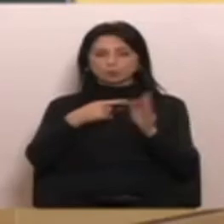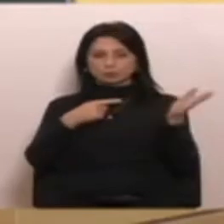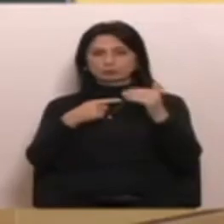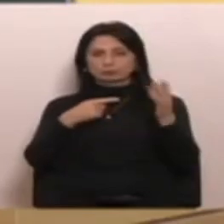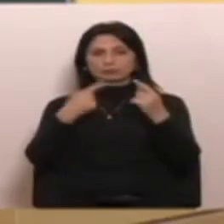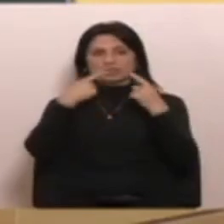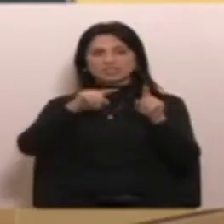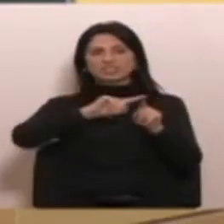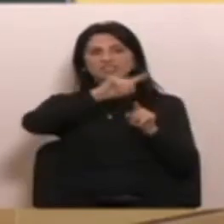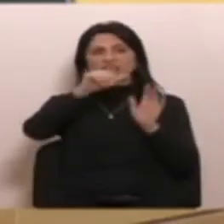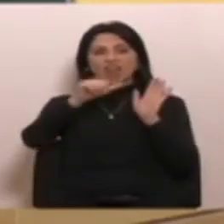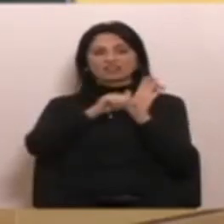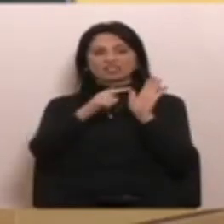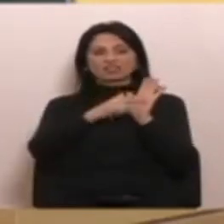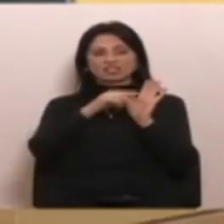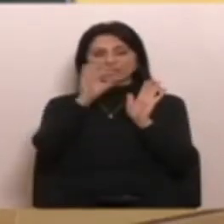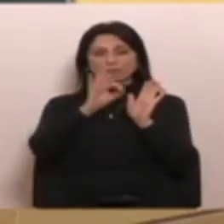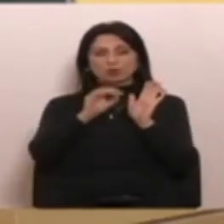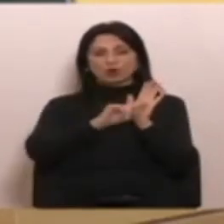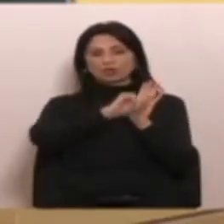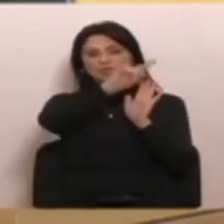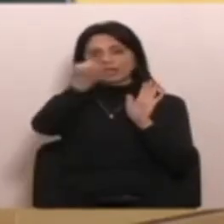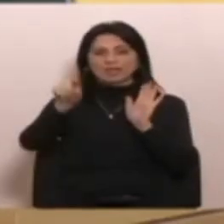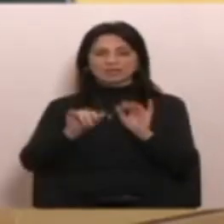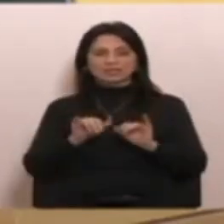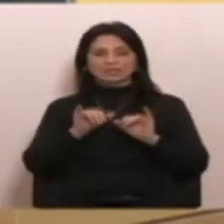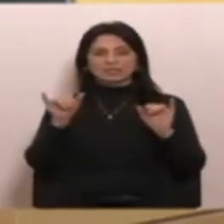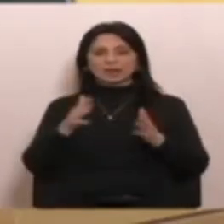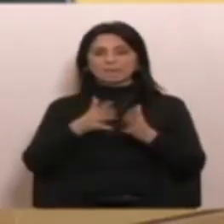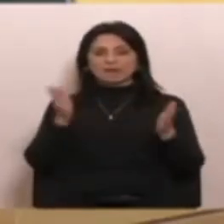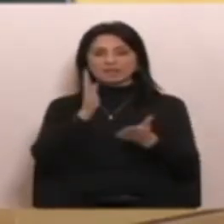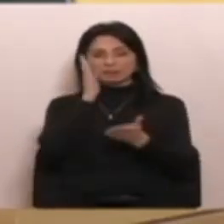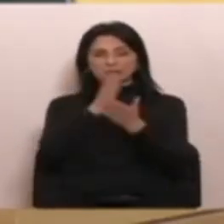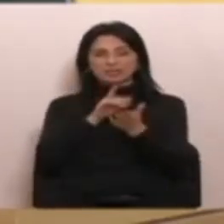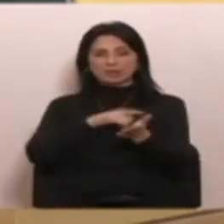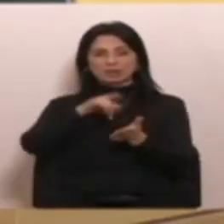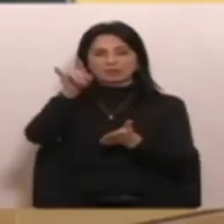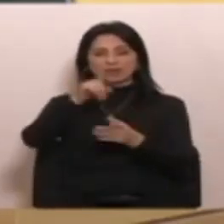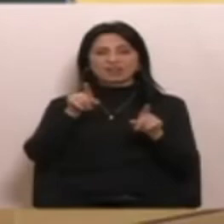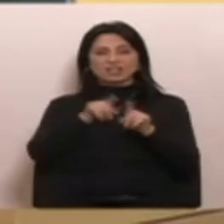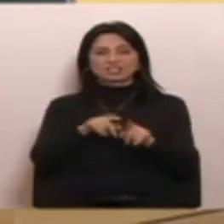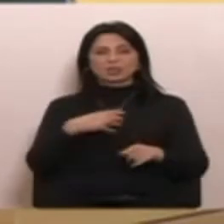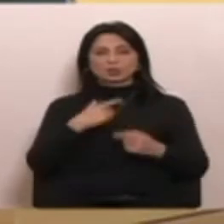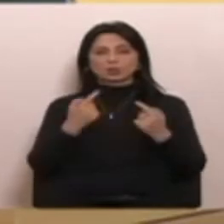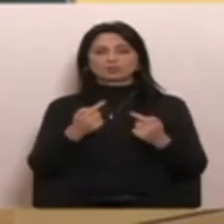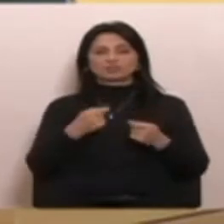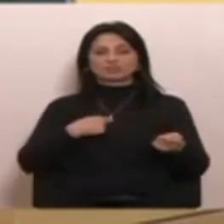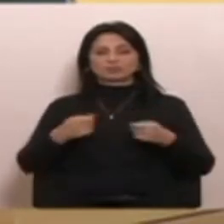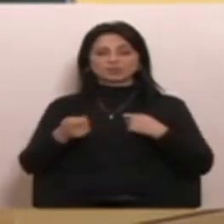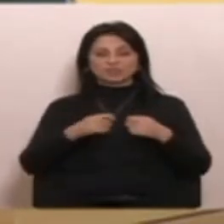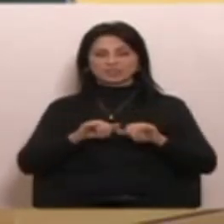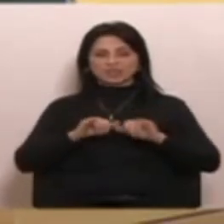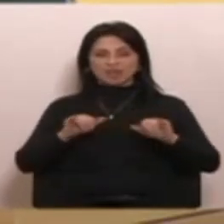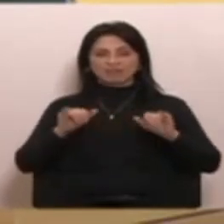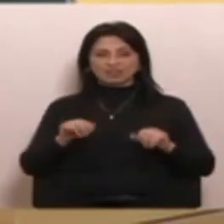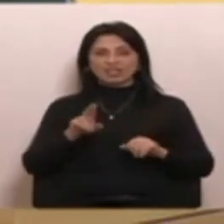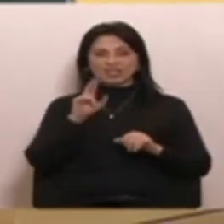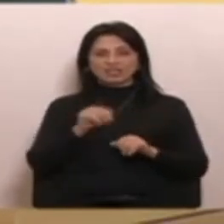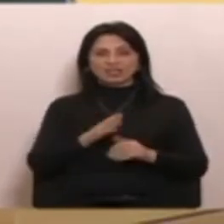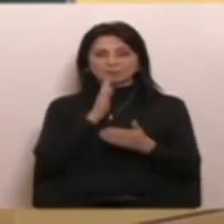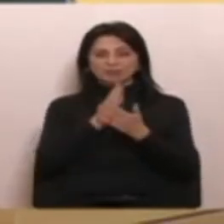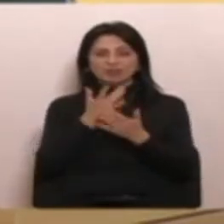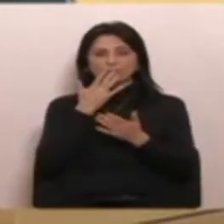საშუალოდ 6-7% ზრდა. მეტი პირდაპირი ფრენა არის ასევე უმნიშვნელოვანესი ბიზნესის განვითარებისთვის და პირდაპირი